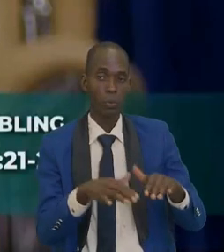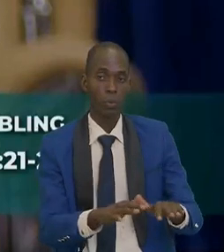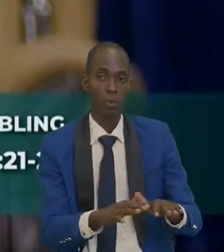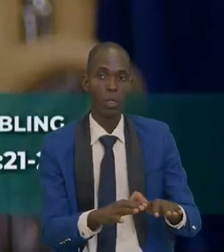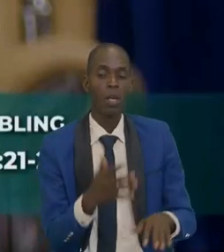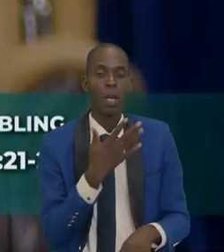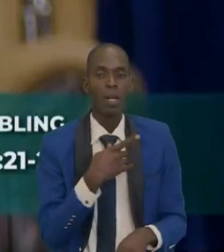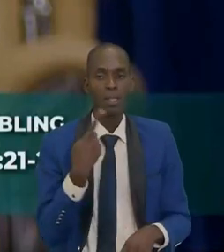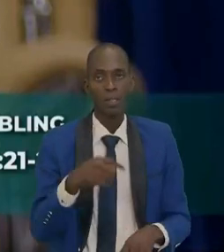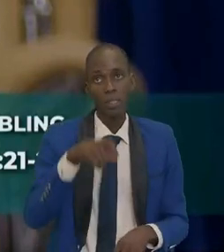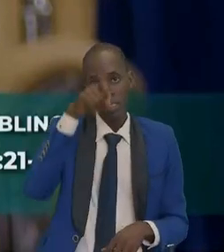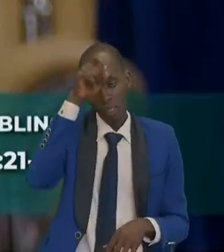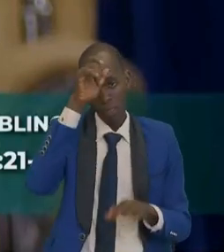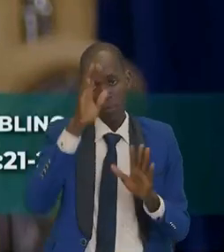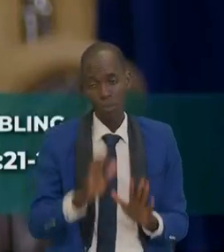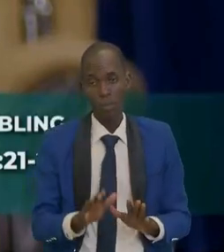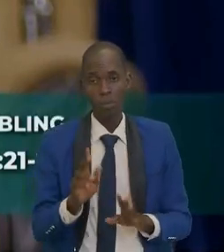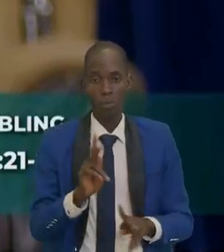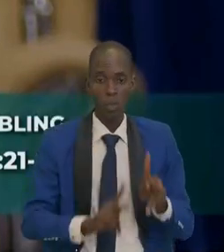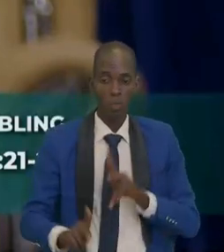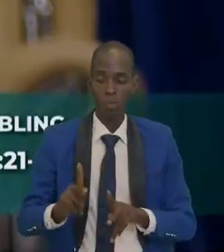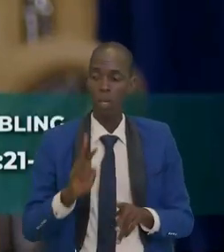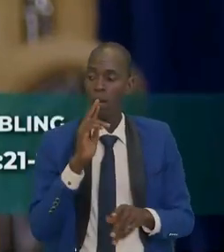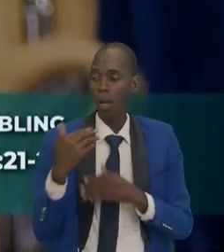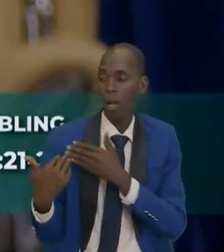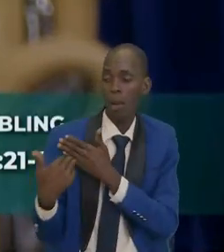Les Égyptiens étaient derrière eux.